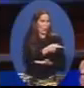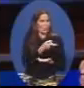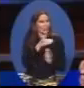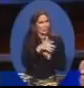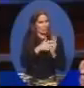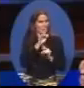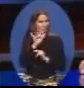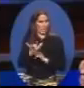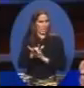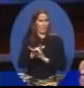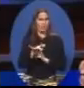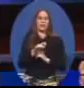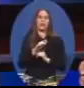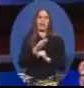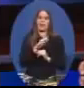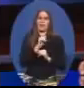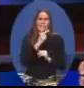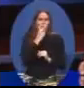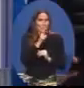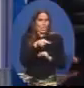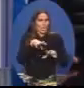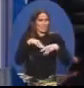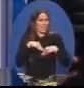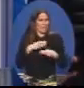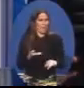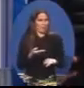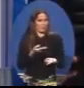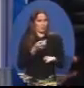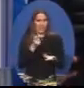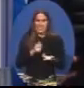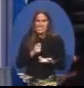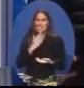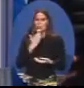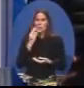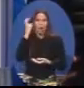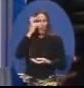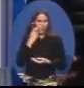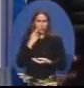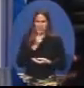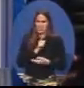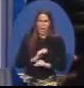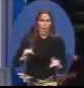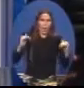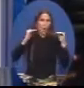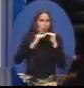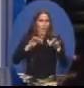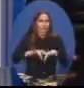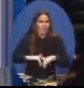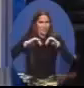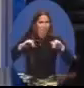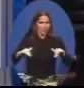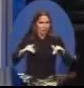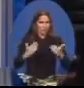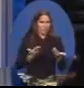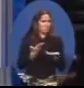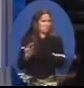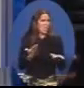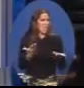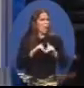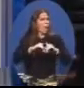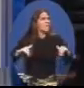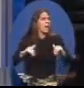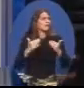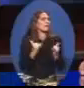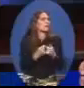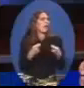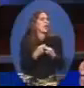יפה, ומדברים גם, ואתה רואה שיש הסכמה מוחלטת בין ח"כים יהודים וח"כים ערבים, שזה לא ראוי, ההפרדה הזו. אז מה, אז איפה האפרטהייד?